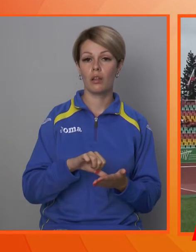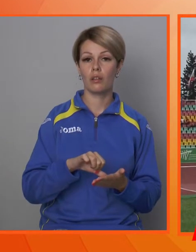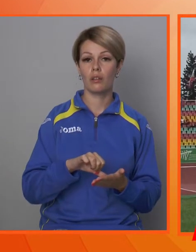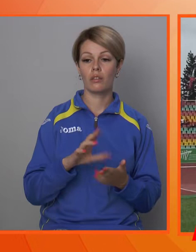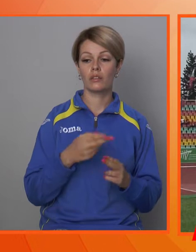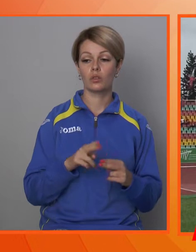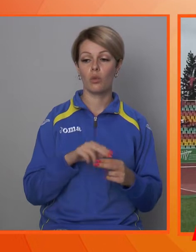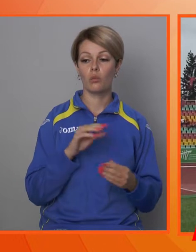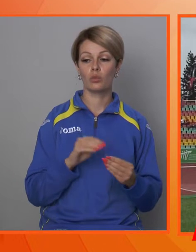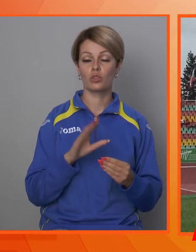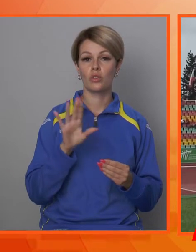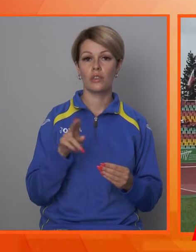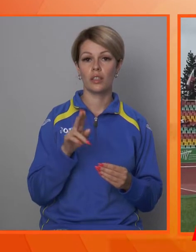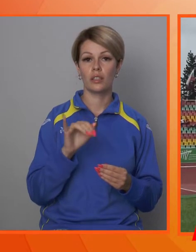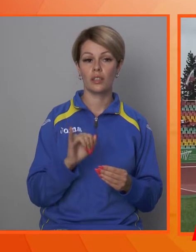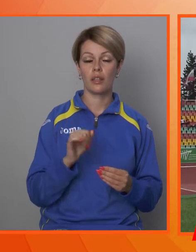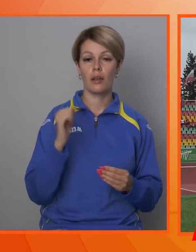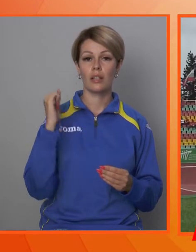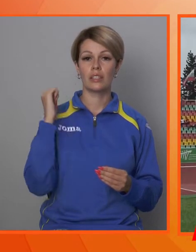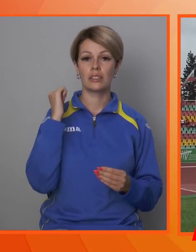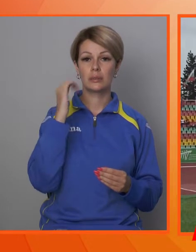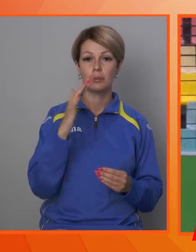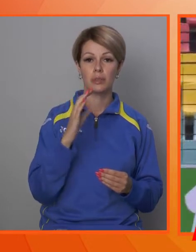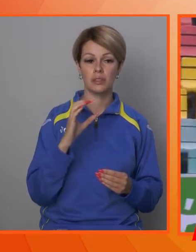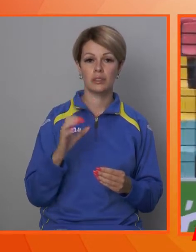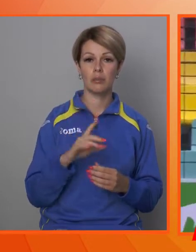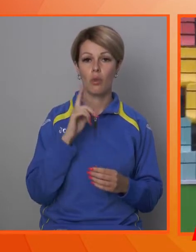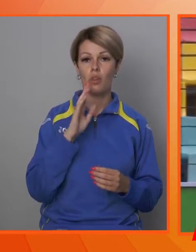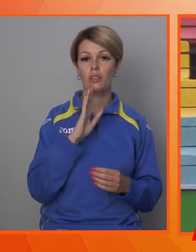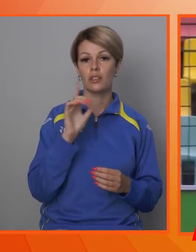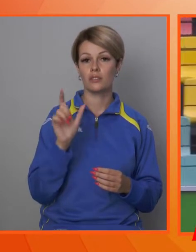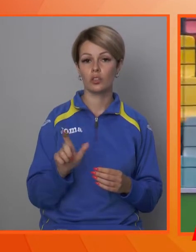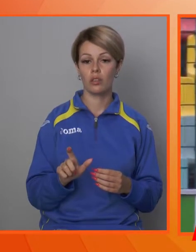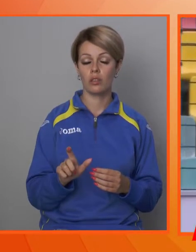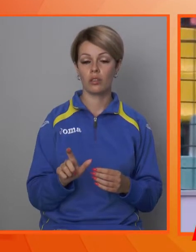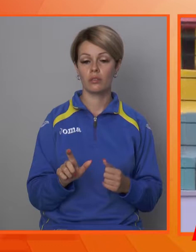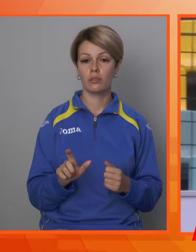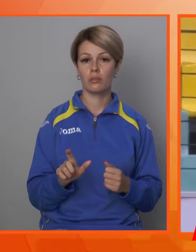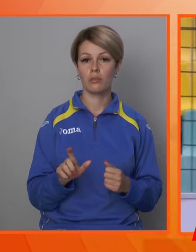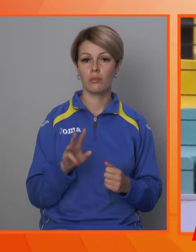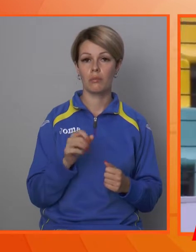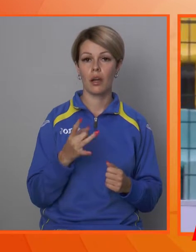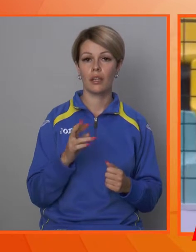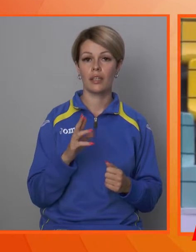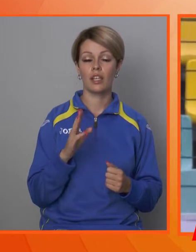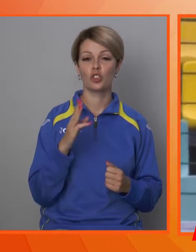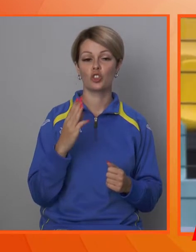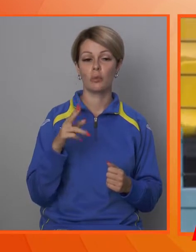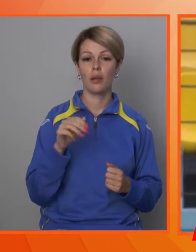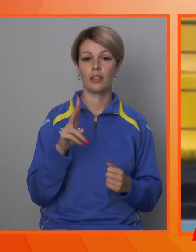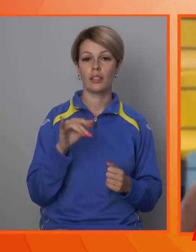Виступала в цьому ж виді у метання спису молода дівчинка